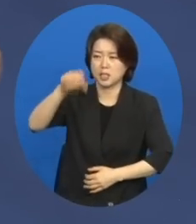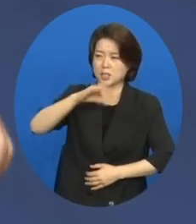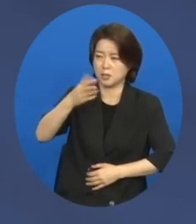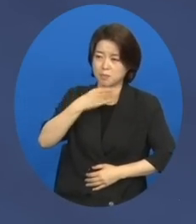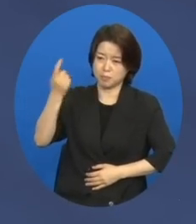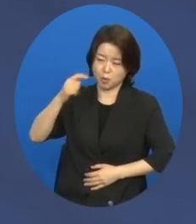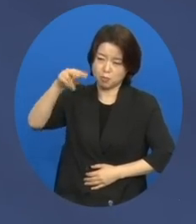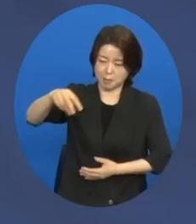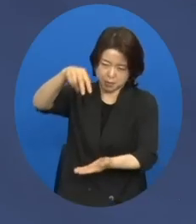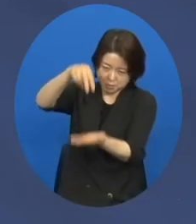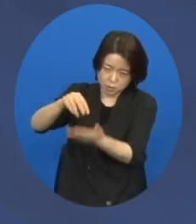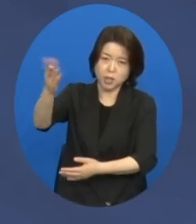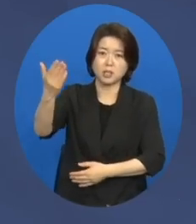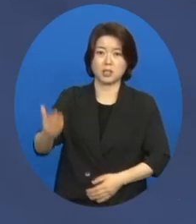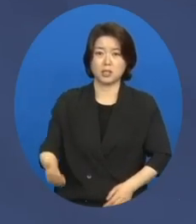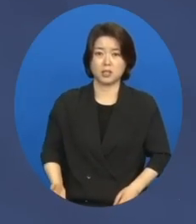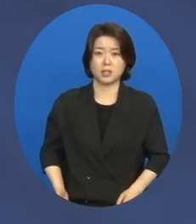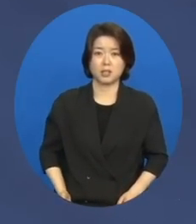앞에 서는 일인데